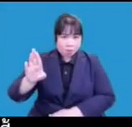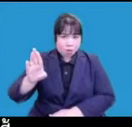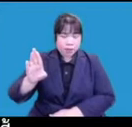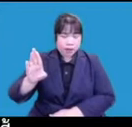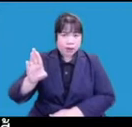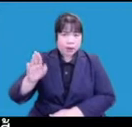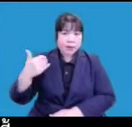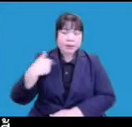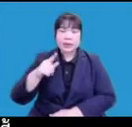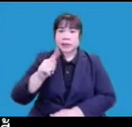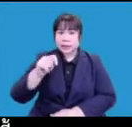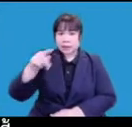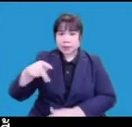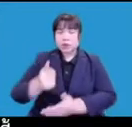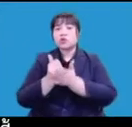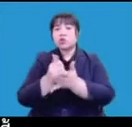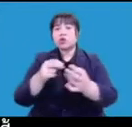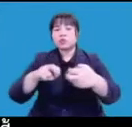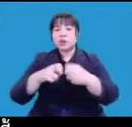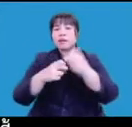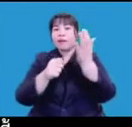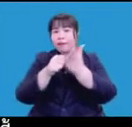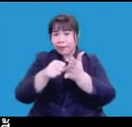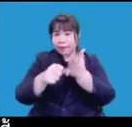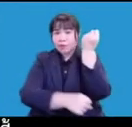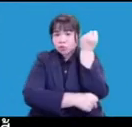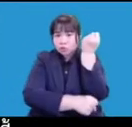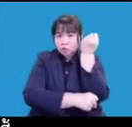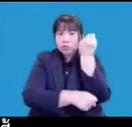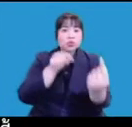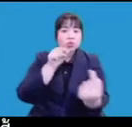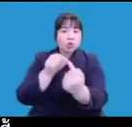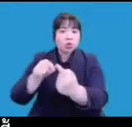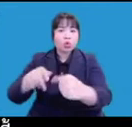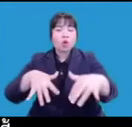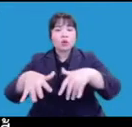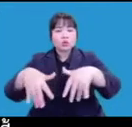ชั่นซึ่งนำ TPMap เนี่ยไปสับสนการแก้ปัญหาความยากจนเชิงพื้นที่นะ